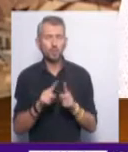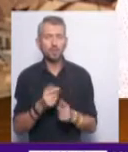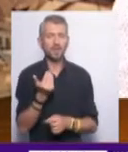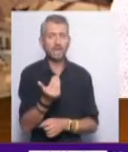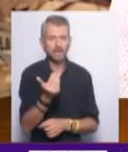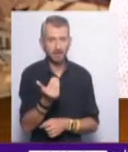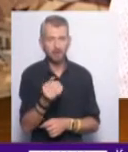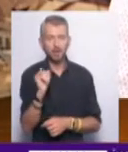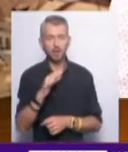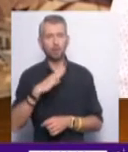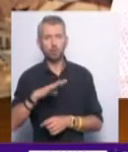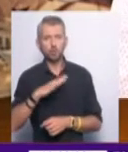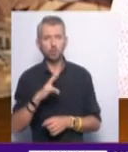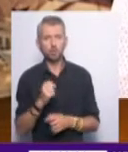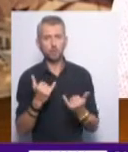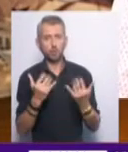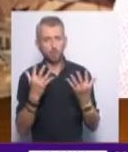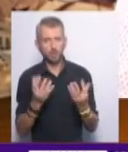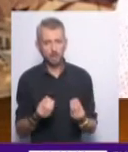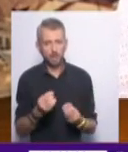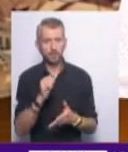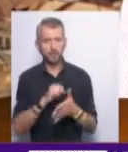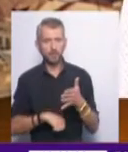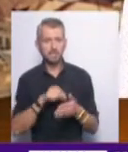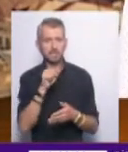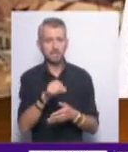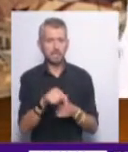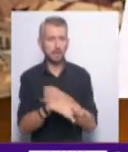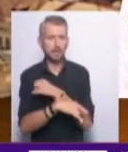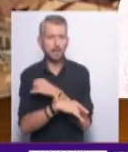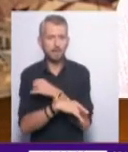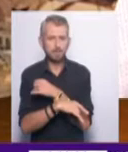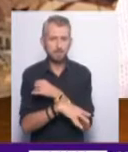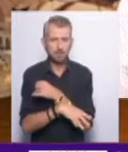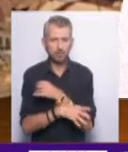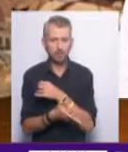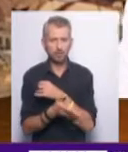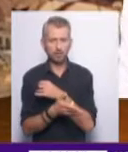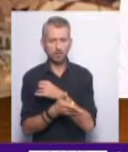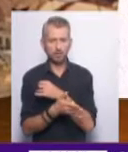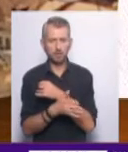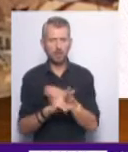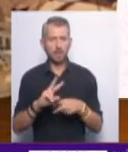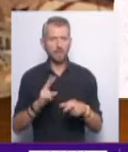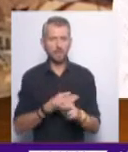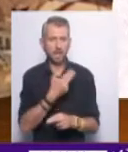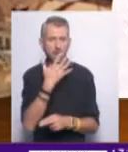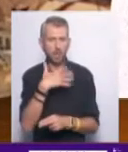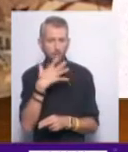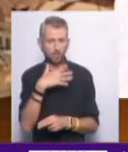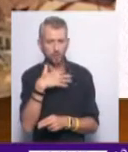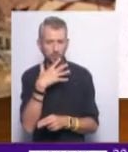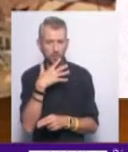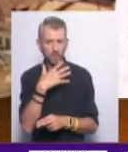І очікувати на сьогоднішній день від цієї бідної, чи так, знекровленої тими